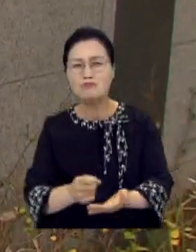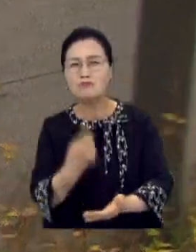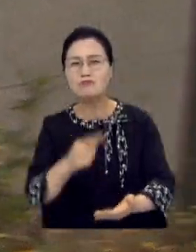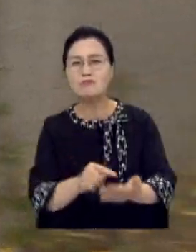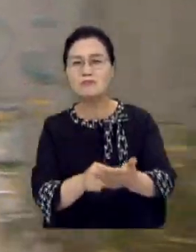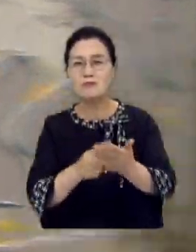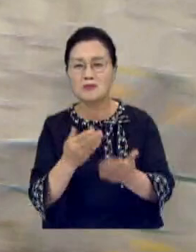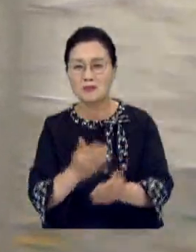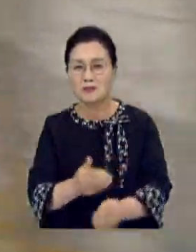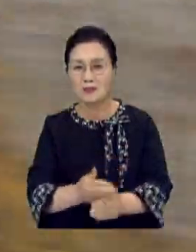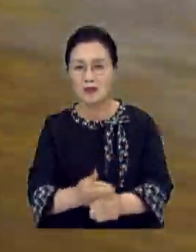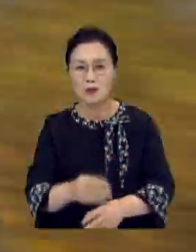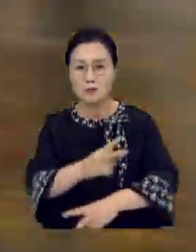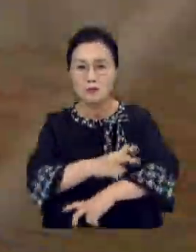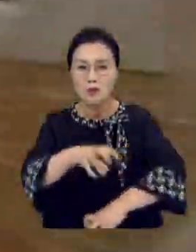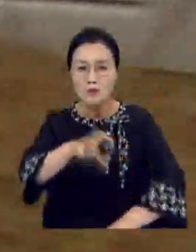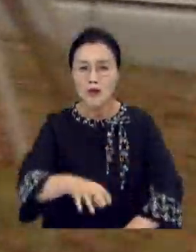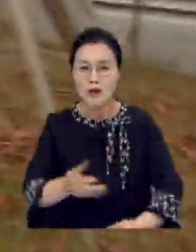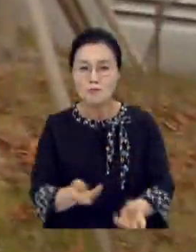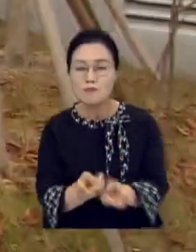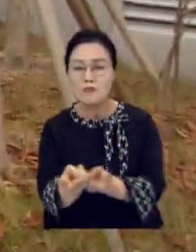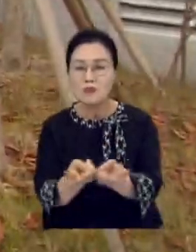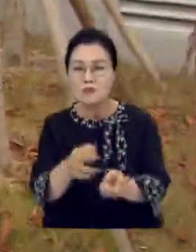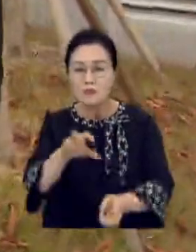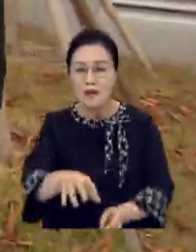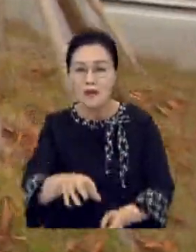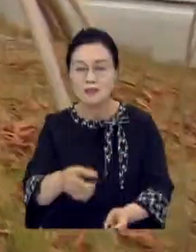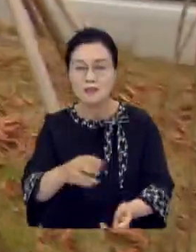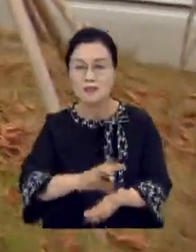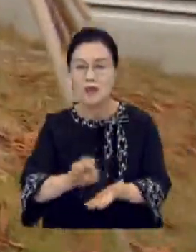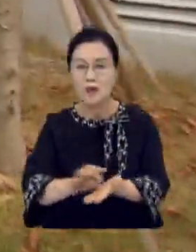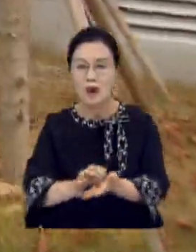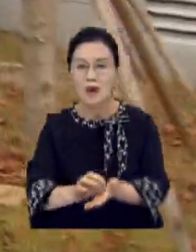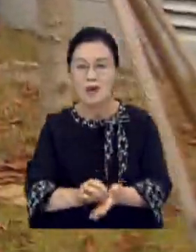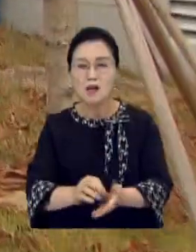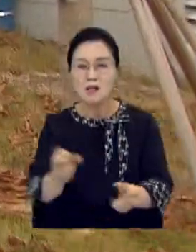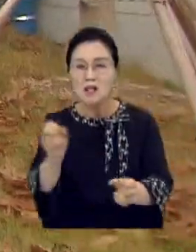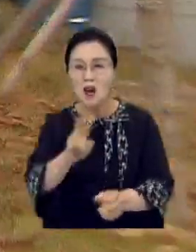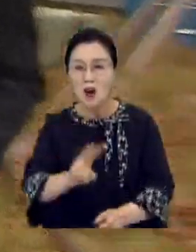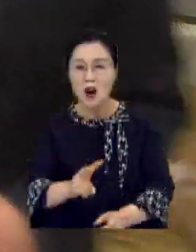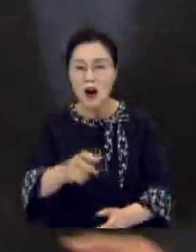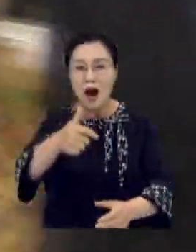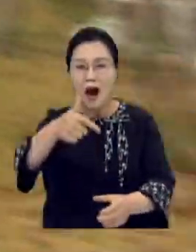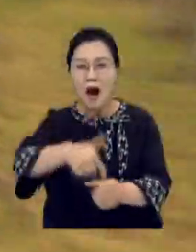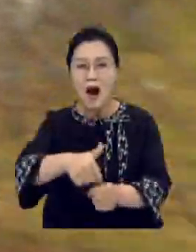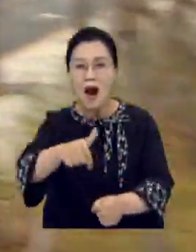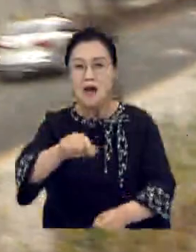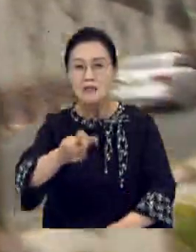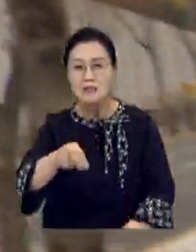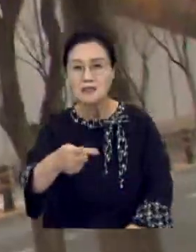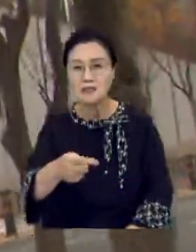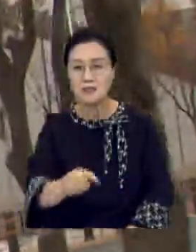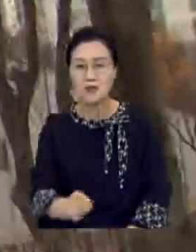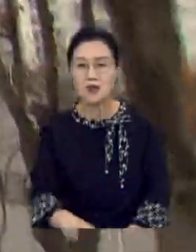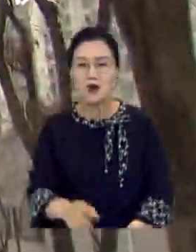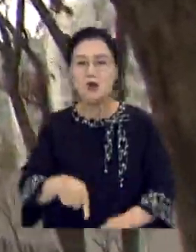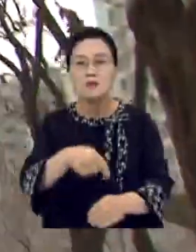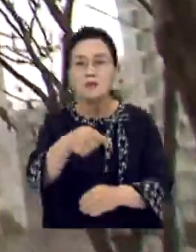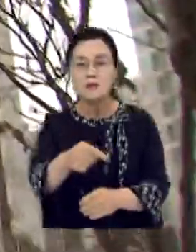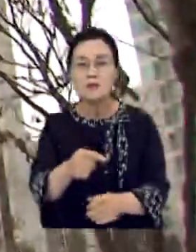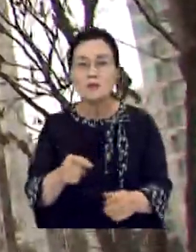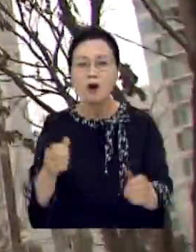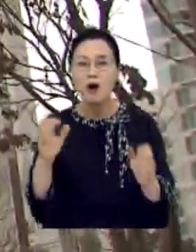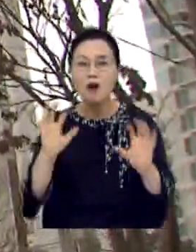이곳 수영장을 빙상장으로 이용할 때 물을 얼리는 고압가스시설입니다 문제는 바로 길 건너편에 어린이집과 초등학교가